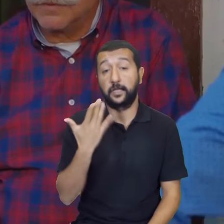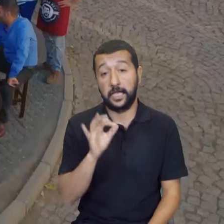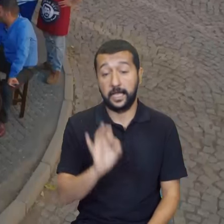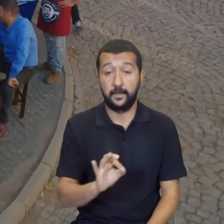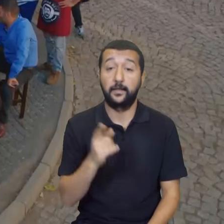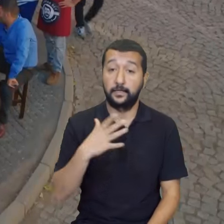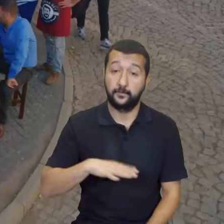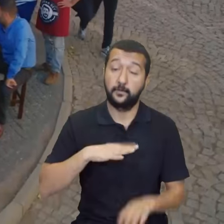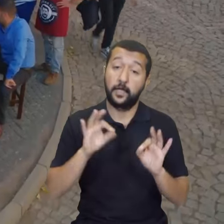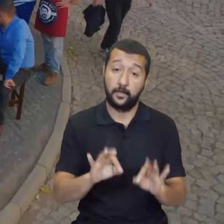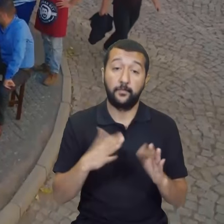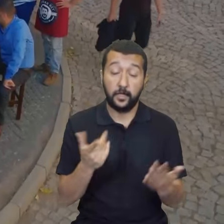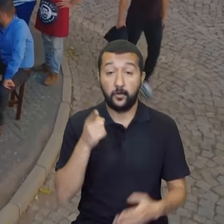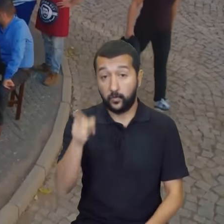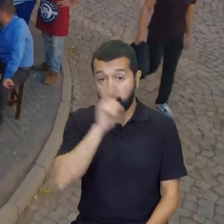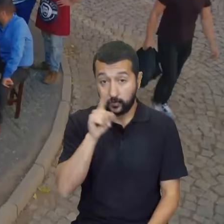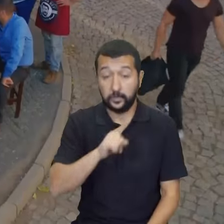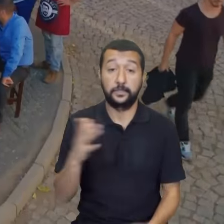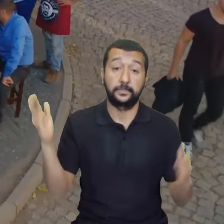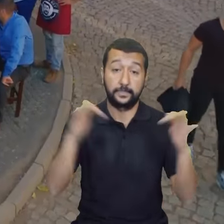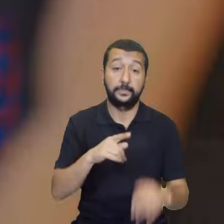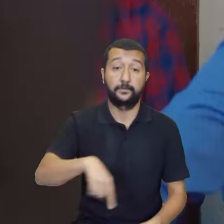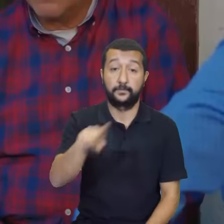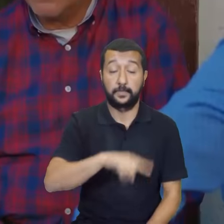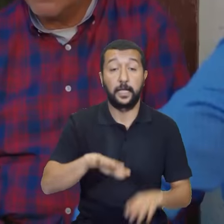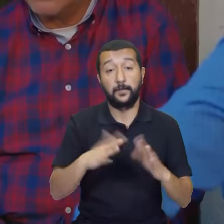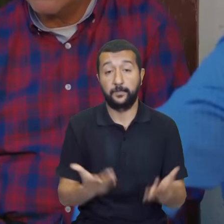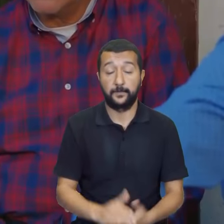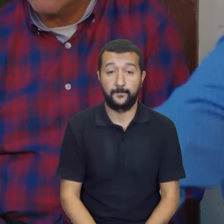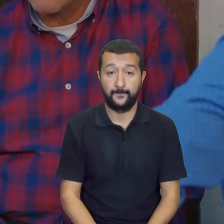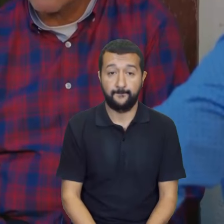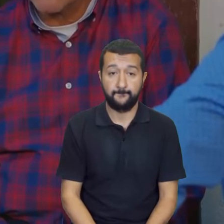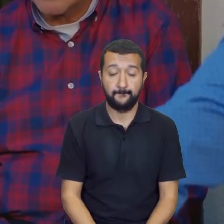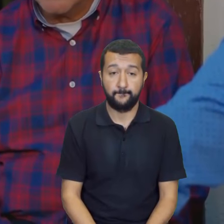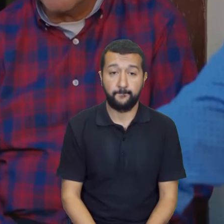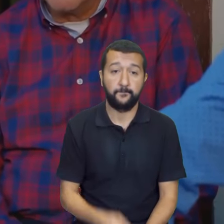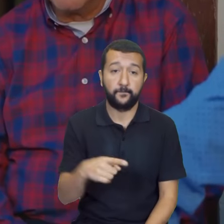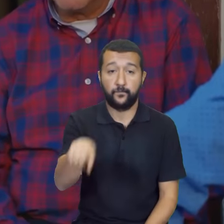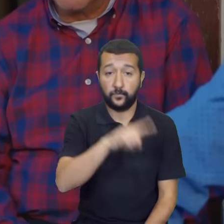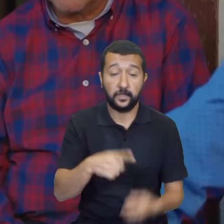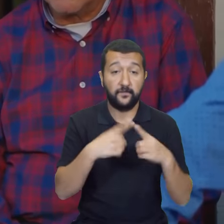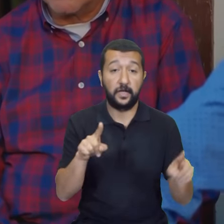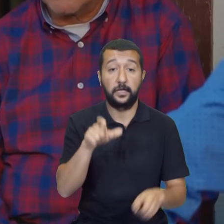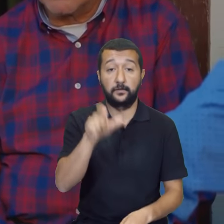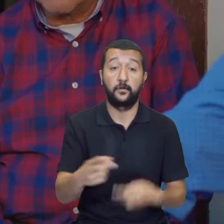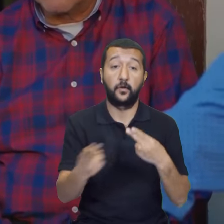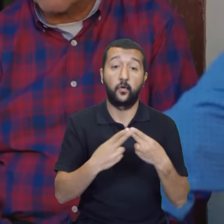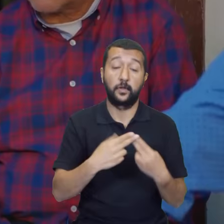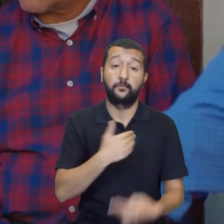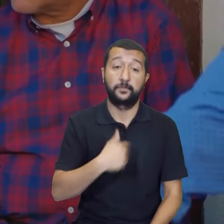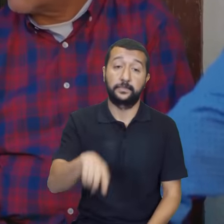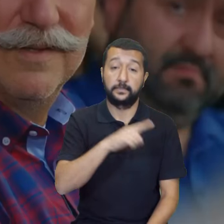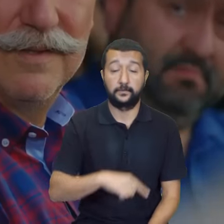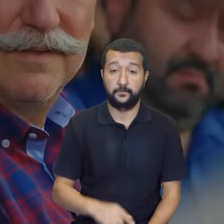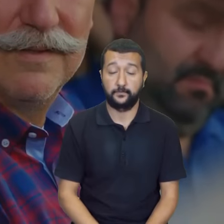hala. İstiyorum tabii. Ya zaten onun için çağırdık sizi. Ama ya siz bambaşka bir şey öğrettiniz